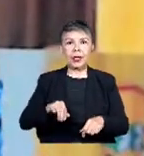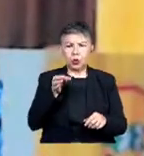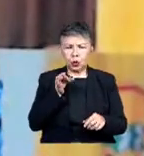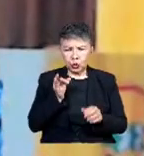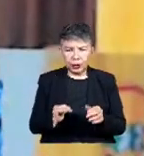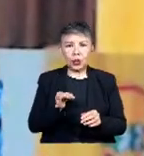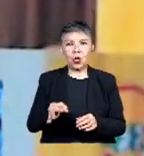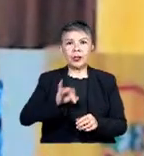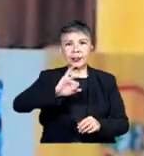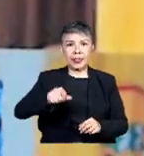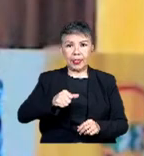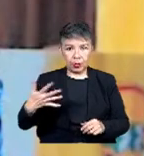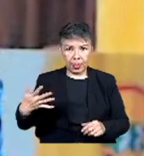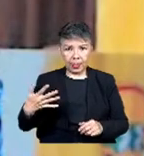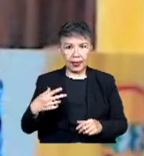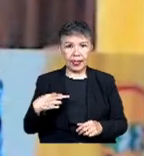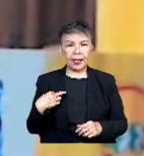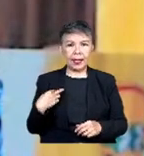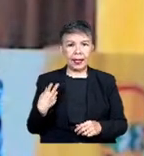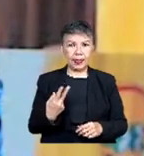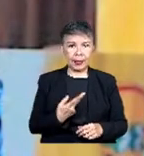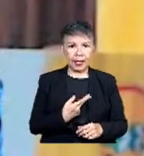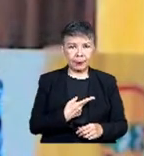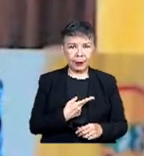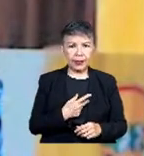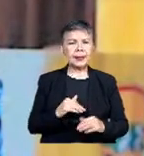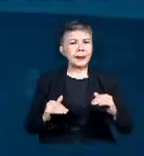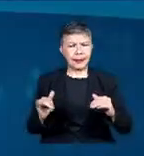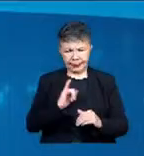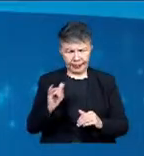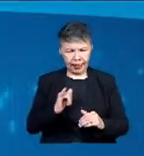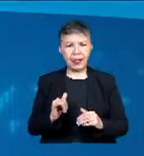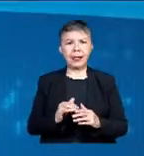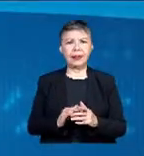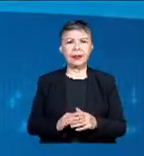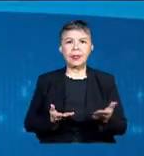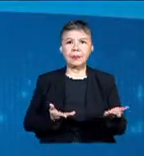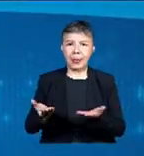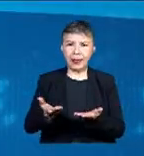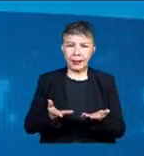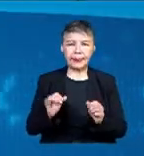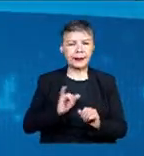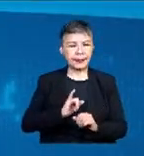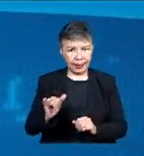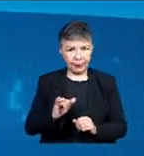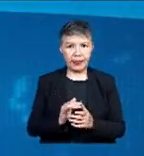Jayapura. Dan kita perlakukan mereka sama dengan kita.